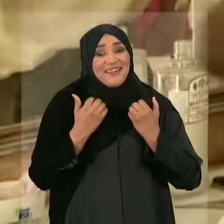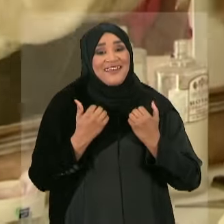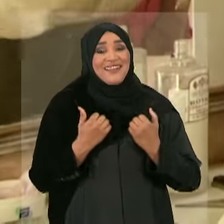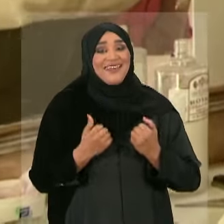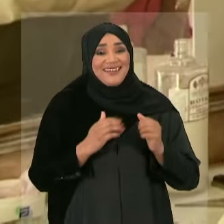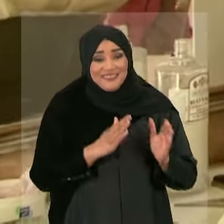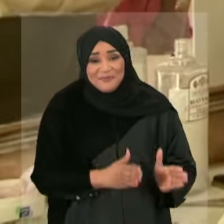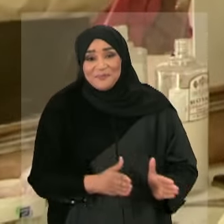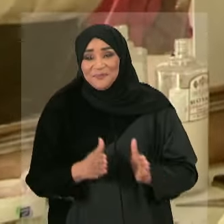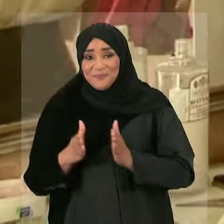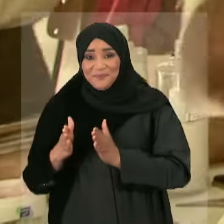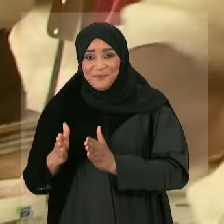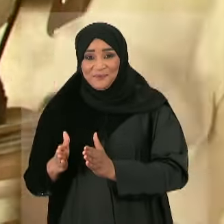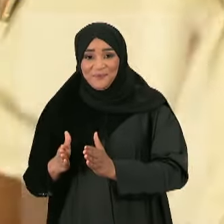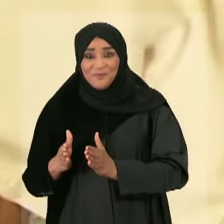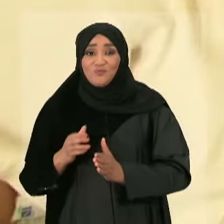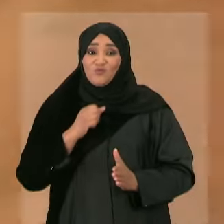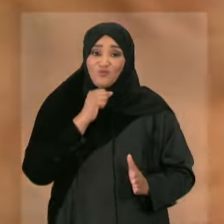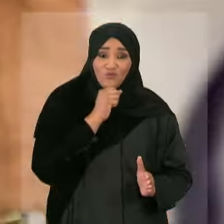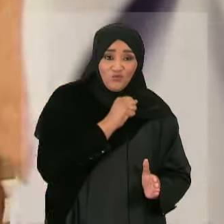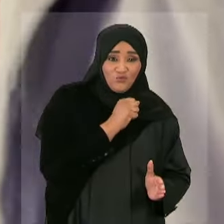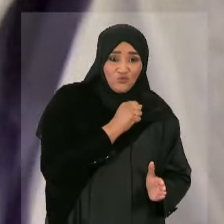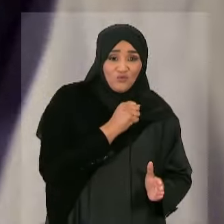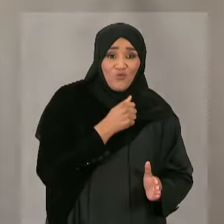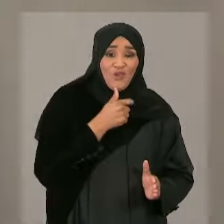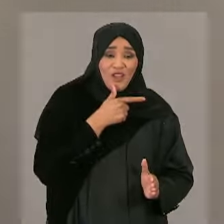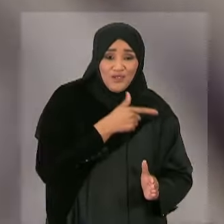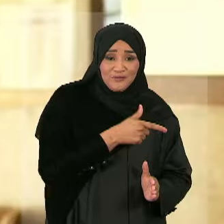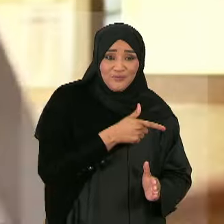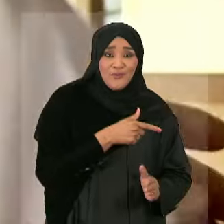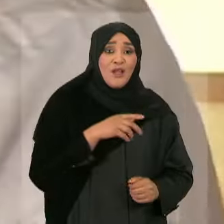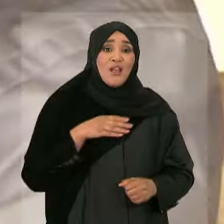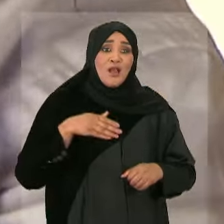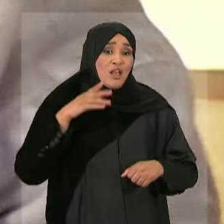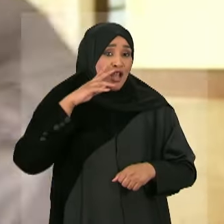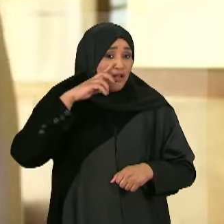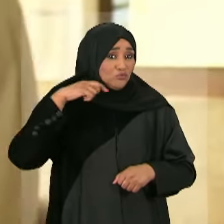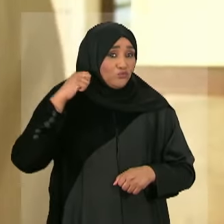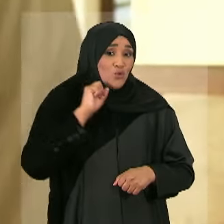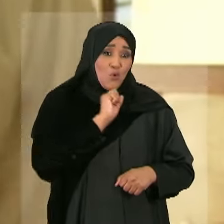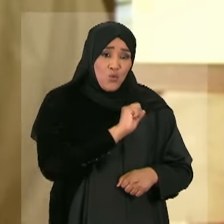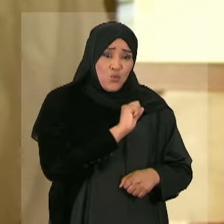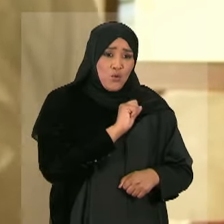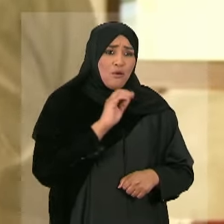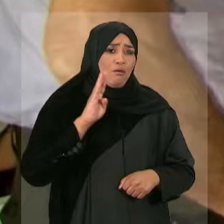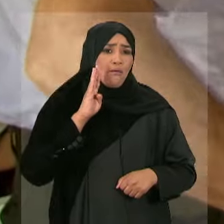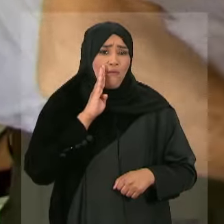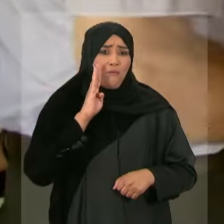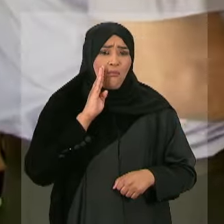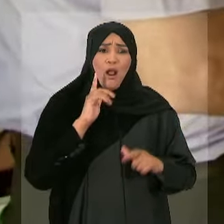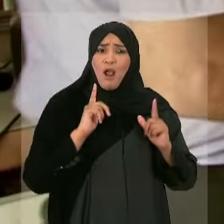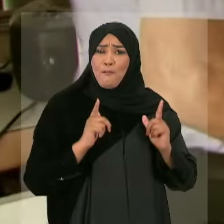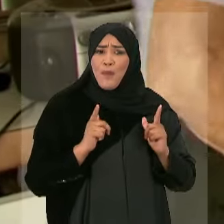ابني وائل مسيحي. أول ما دخل راح على أمريكا يتعلم، دخل وتعلم تاريخ الشرق الأوسط،